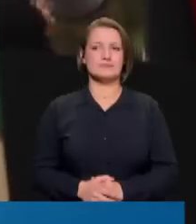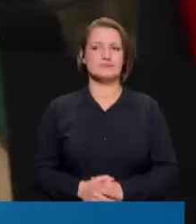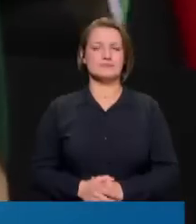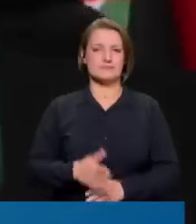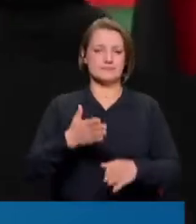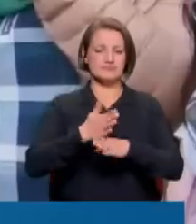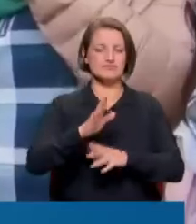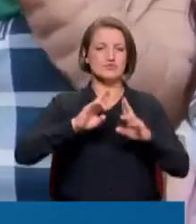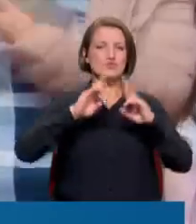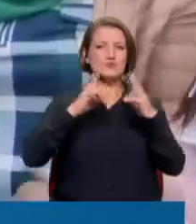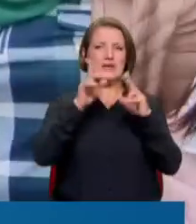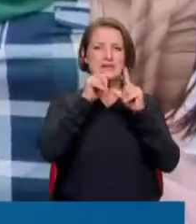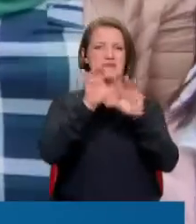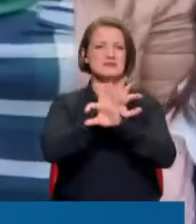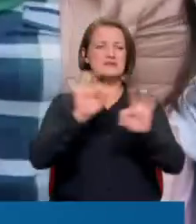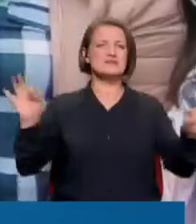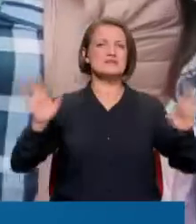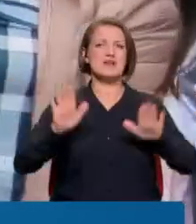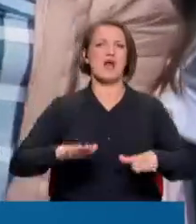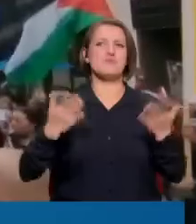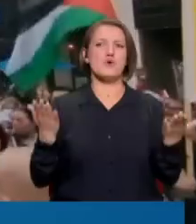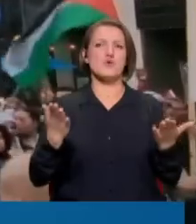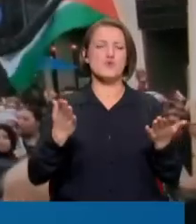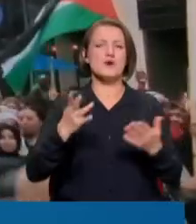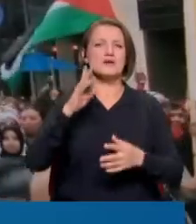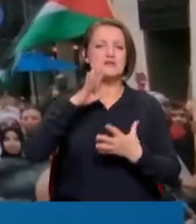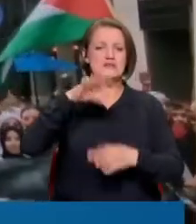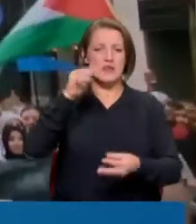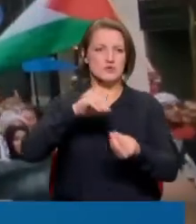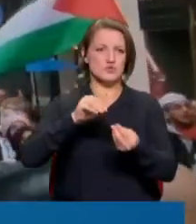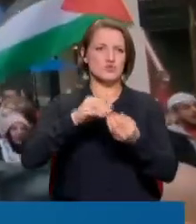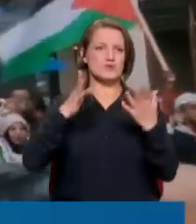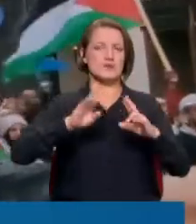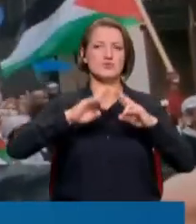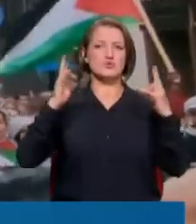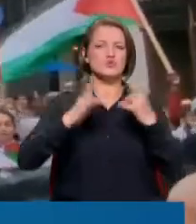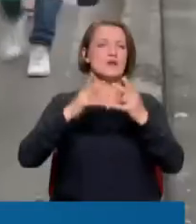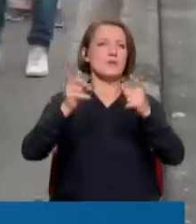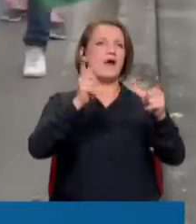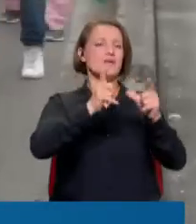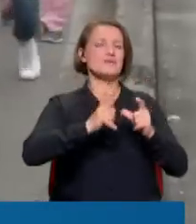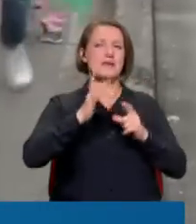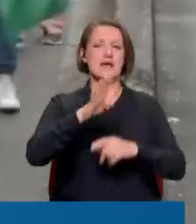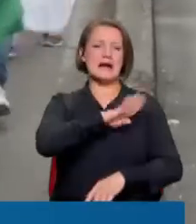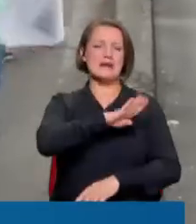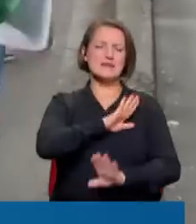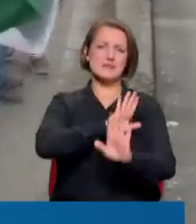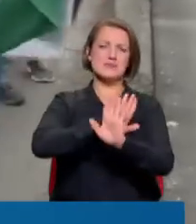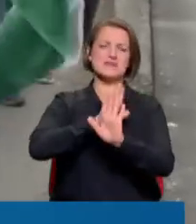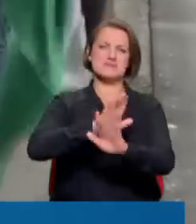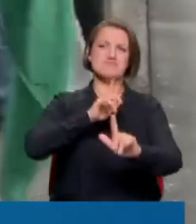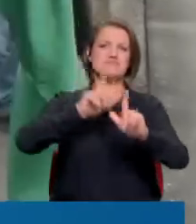getirecek sessiz kalmıyor yaşanan vahşete işlenen insanlık suçuna dünyanın dört bir yanından Gazze'ye destek